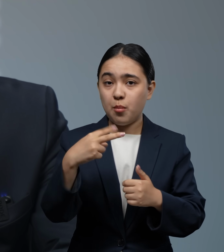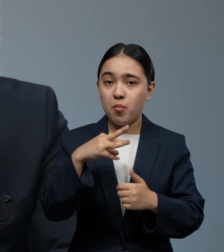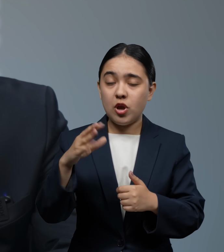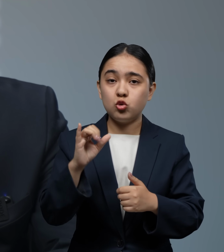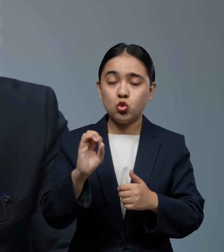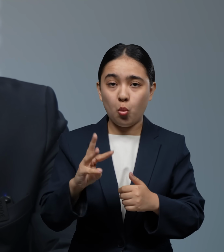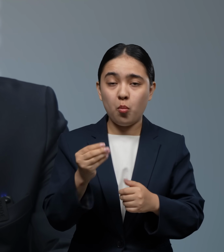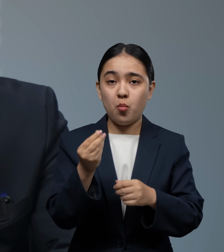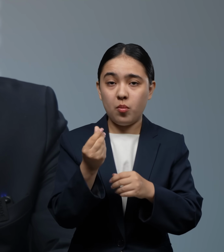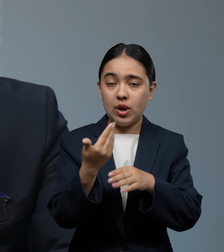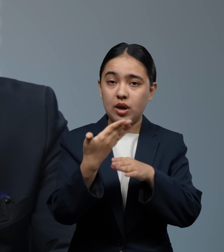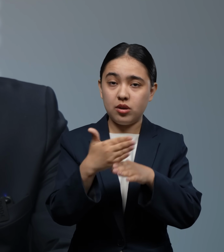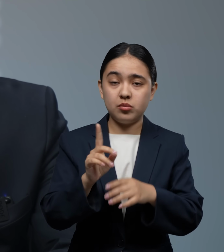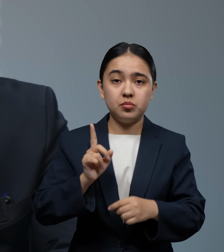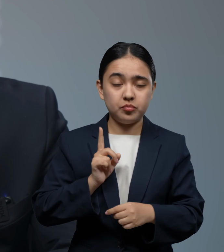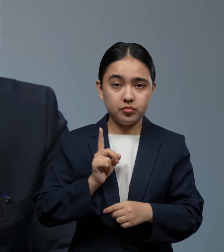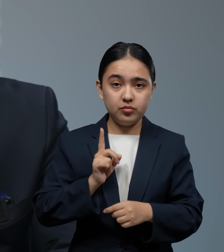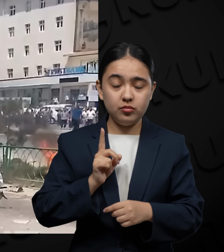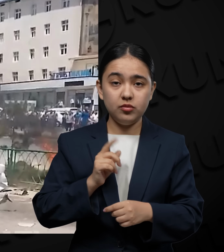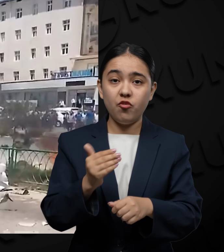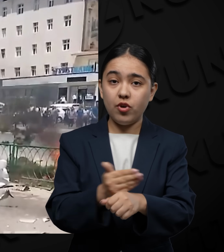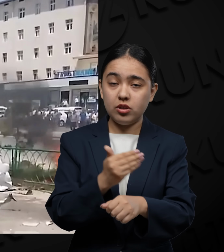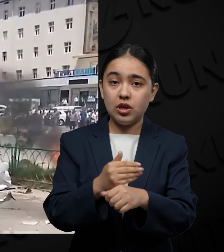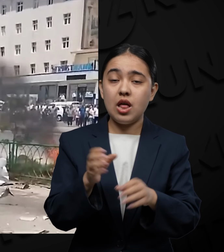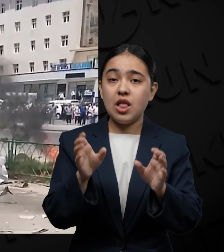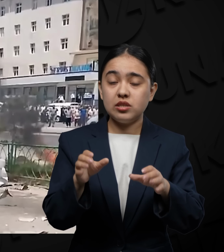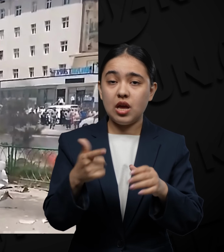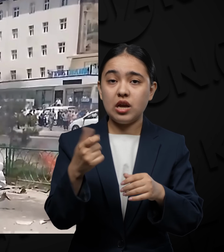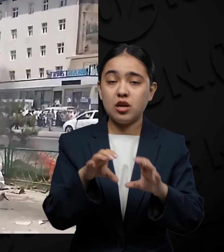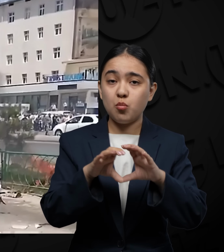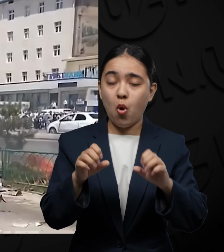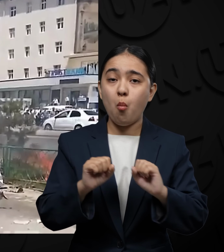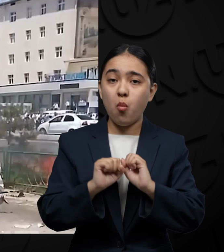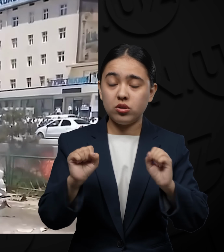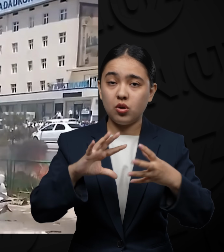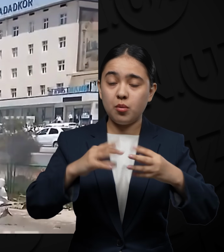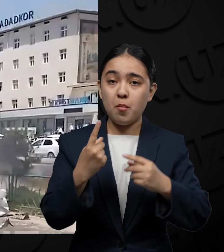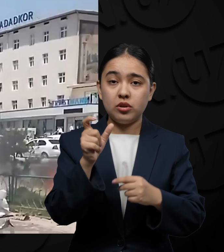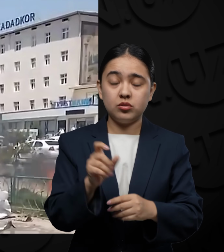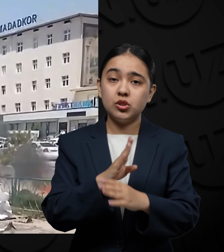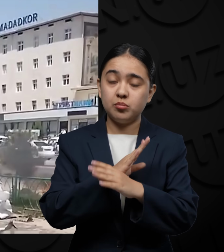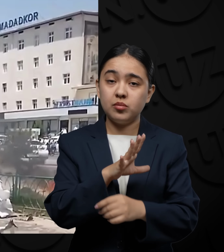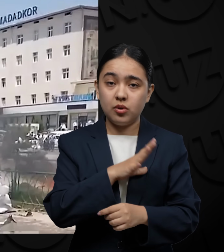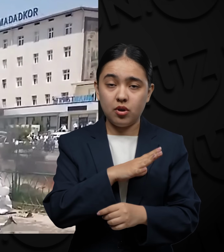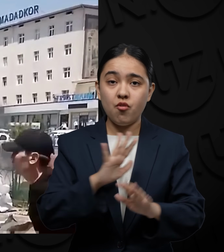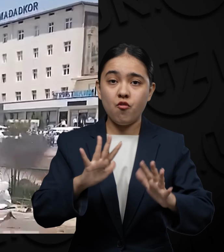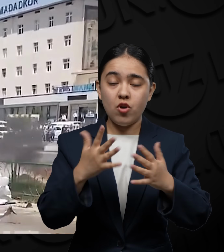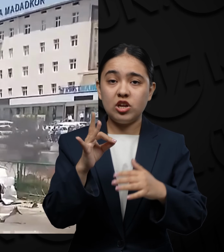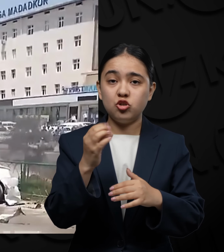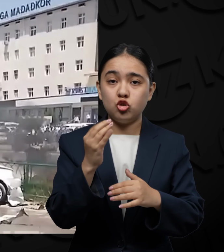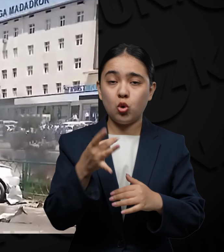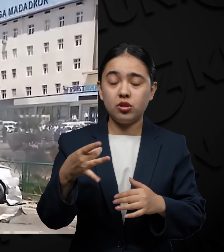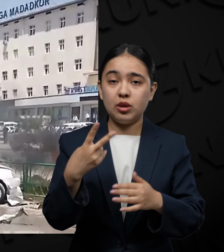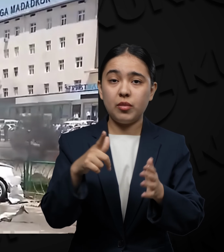20 million so'mdan mablag' ajratilishi kutilmoqda. Farg'onada Lachettining gaz balloni portlashi oqibatida bir kishi halok bo'ldi. Voqea